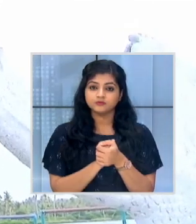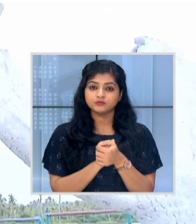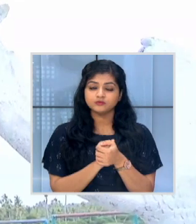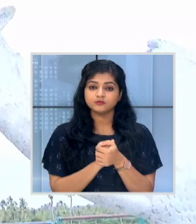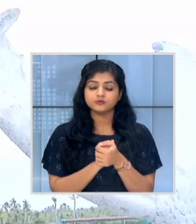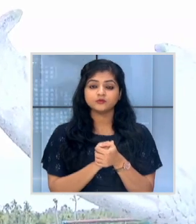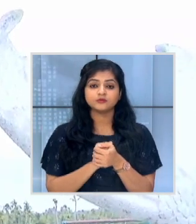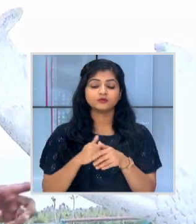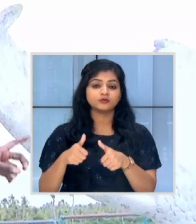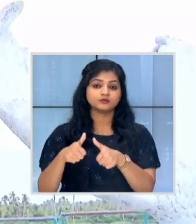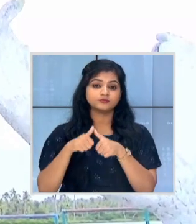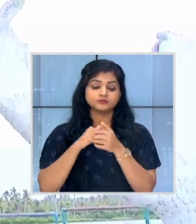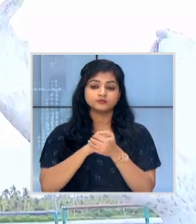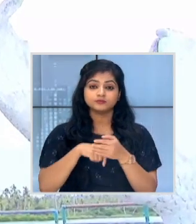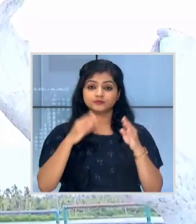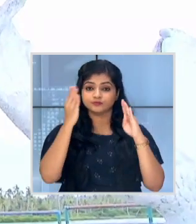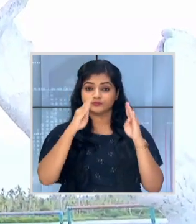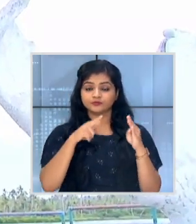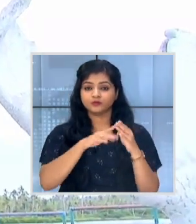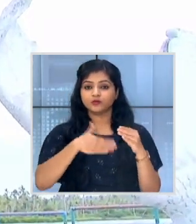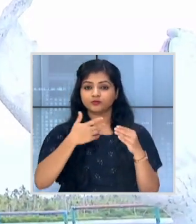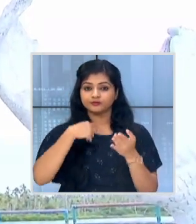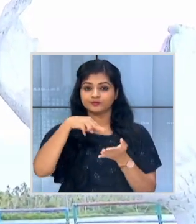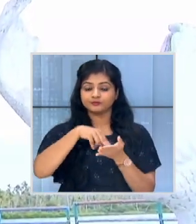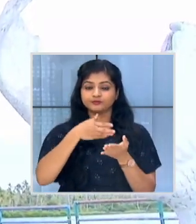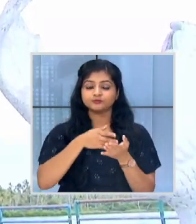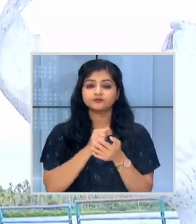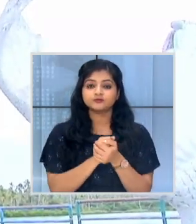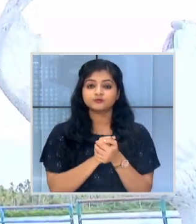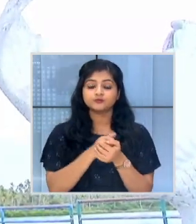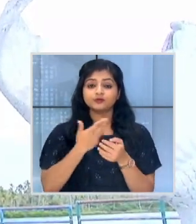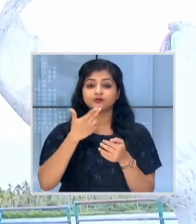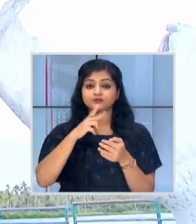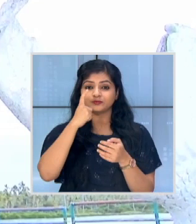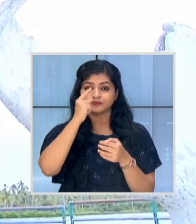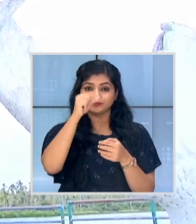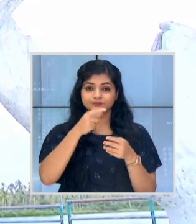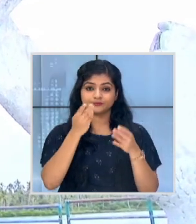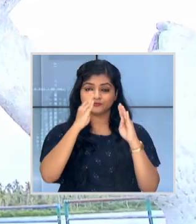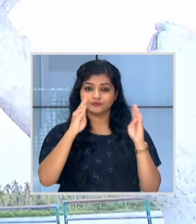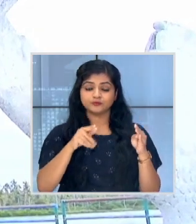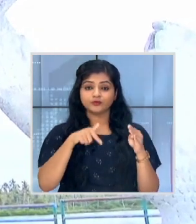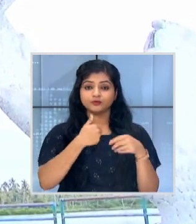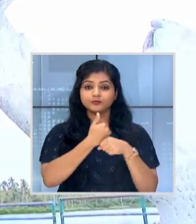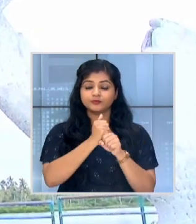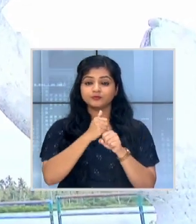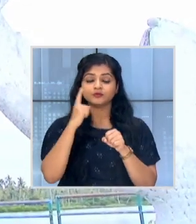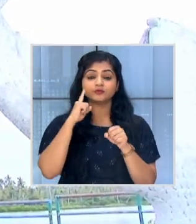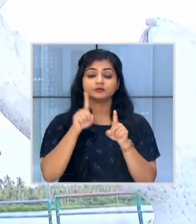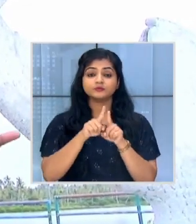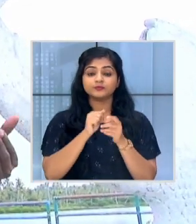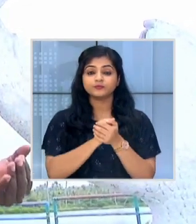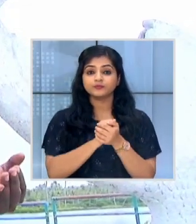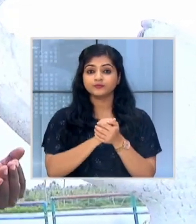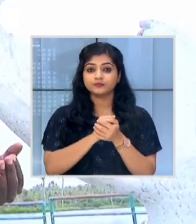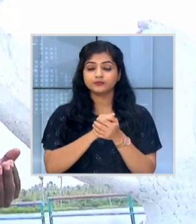ഗൂഗിൾ, ഞാനിപ്പോൾ നിൽക്കുന്നത് ഈ ശില്പത്തിന് മുമ്പിലാണ്. ഈ സാധാരണഗതിയിൽ നമ്മൾ ഈ മത്സ്യകന്യക ശില്പങ്ങളെക്കുറിച്ച് കേൾക്കുമ്പോൾ, ഈ മത്സ്യകന്യക എന്ന് പറയുമ്പോൾ തന്നെ